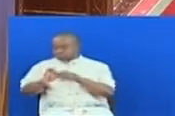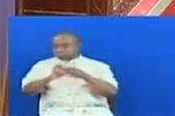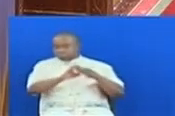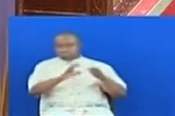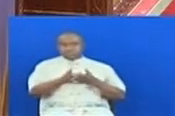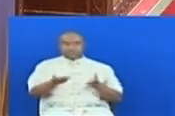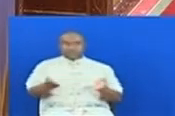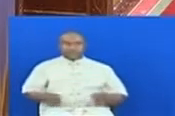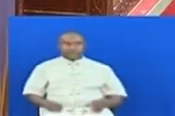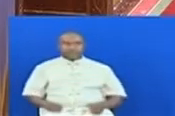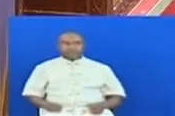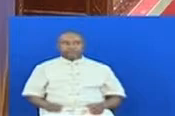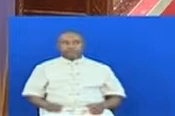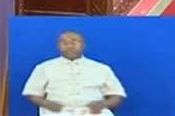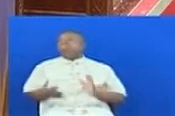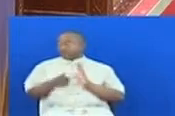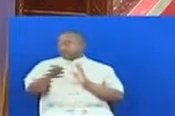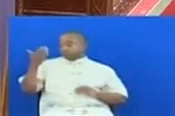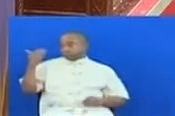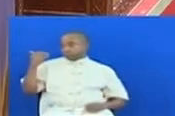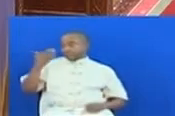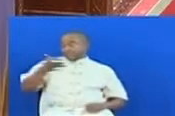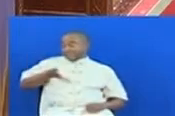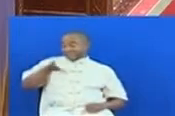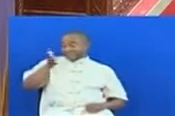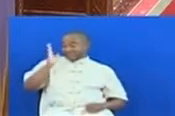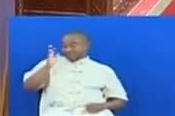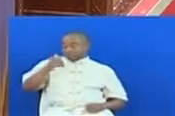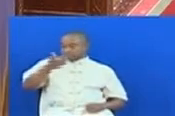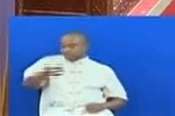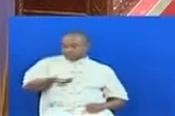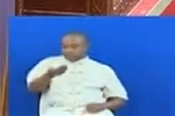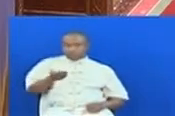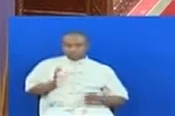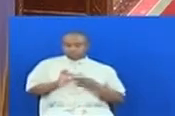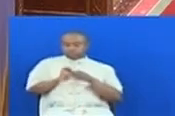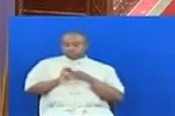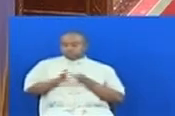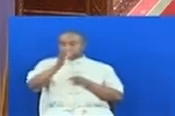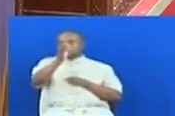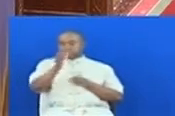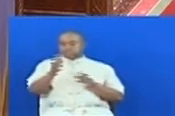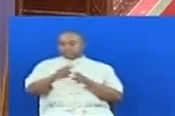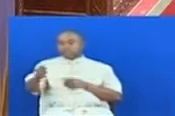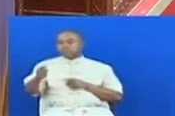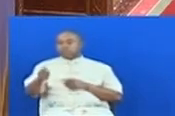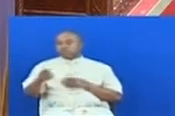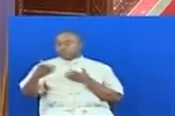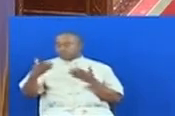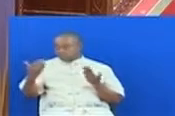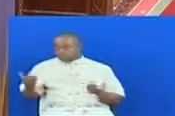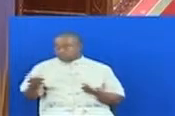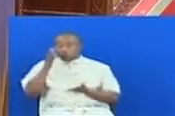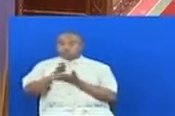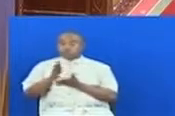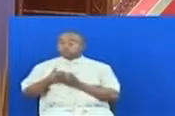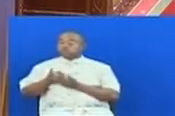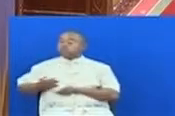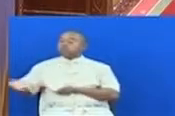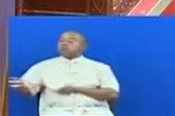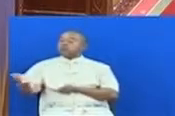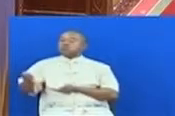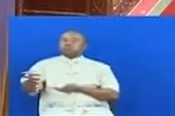Huko nyuma serikali za vijiji zilikuwa zinashiriki 100% kuhakikisha kwamba makusanyo